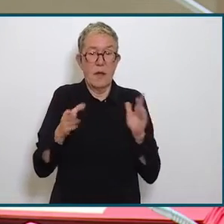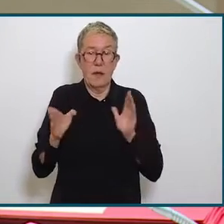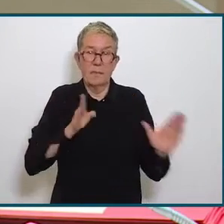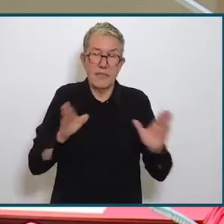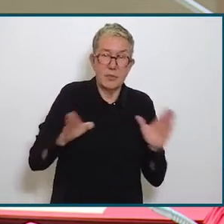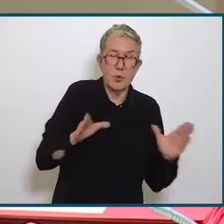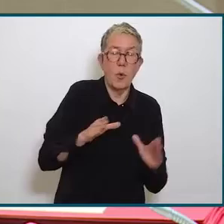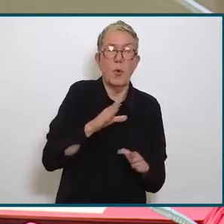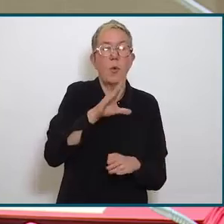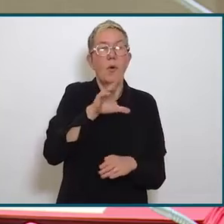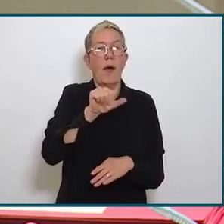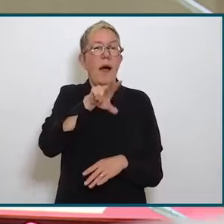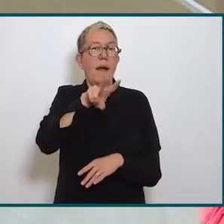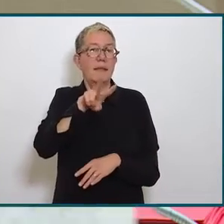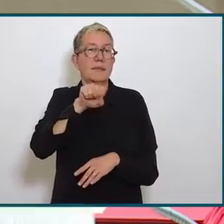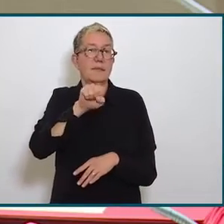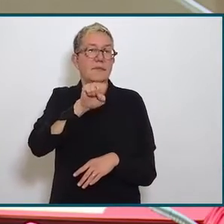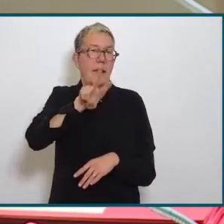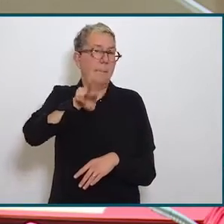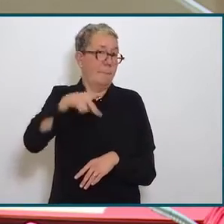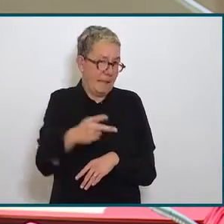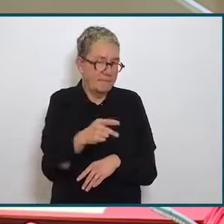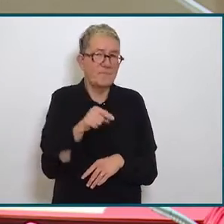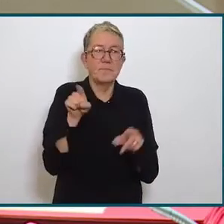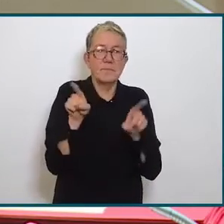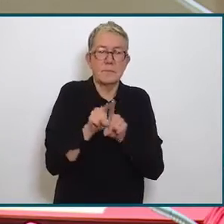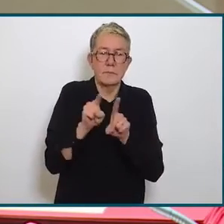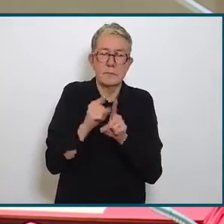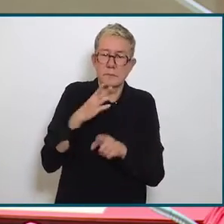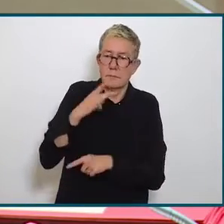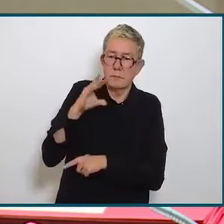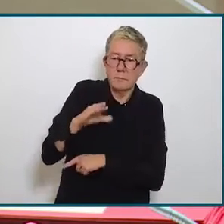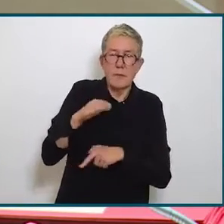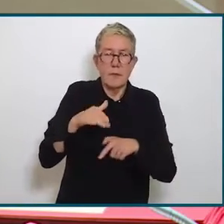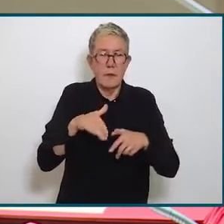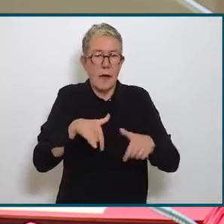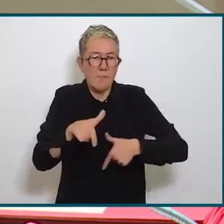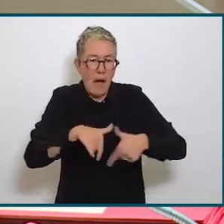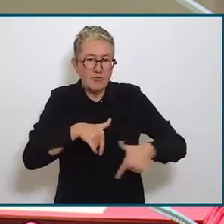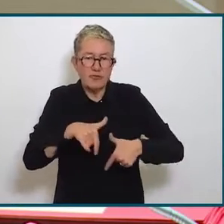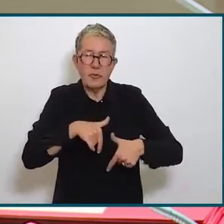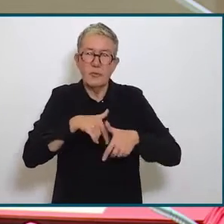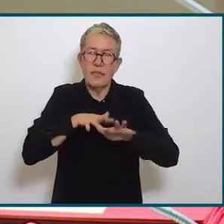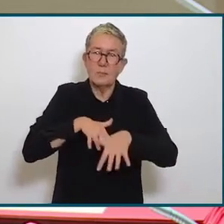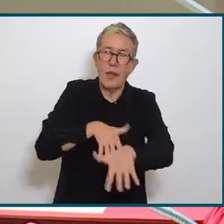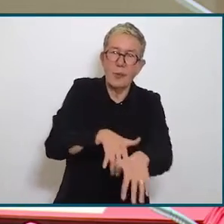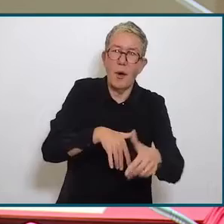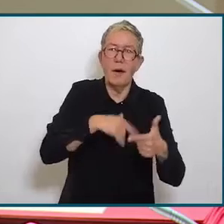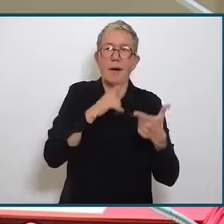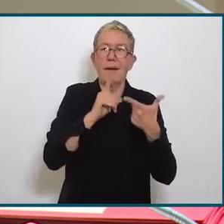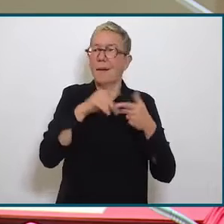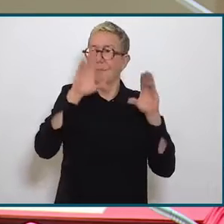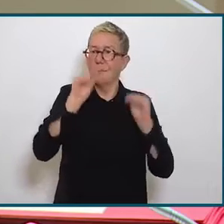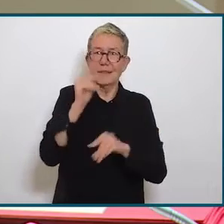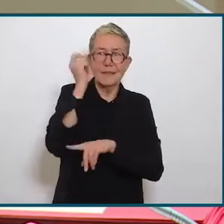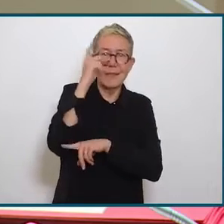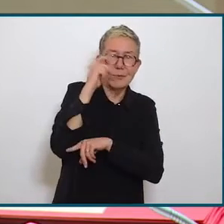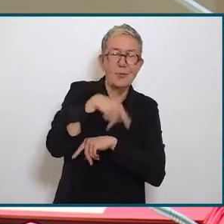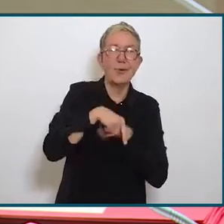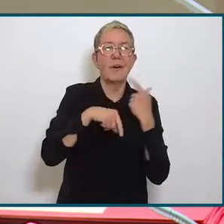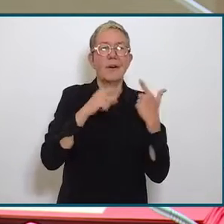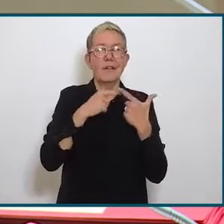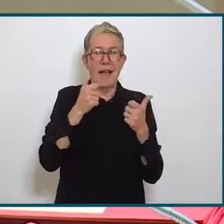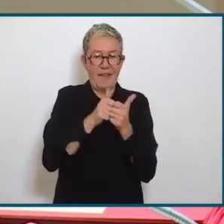d'ASVP, ou quand nous promouvons le recours à des marches exploratoires, comme à Kérourien ou Place de Strasbourg, afin d'identifier avec